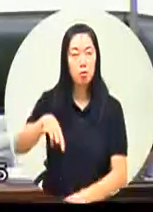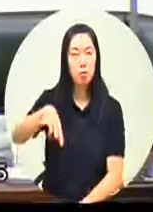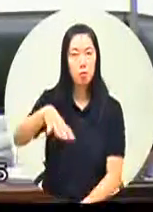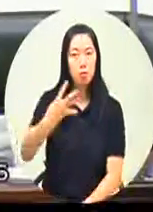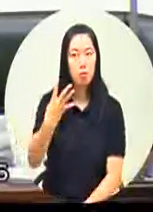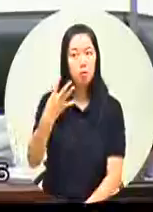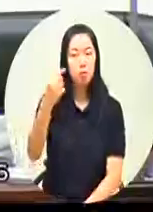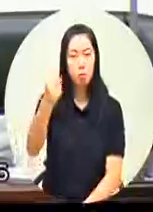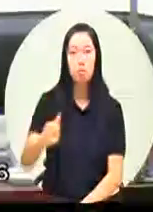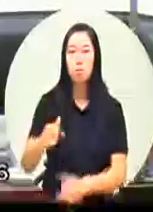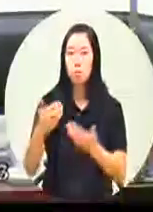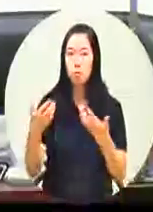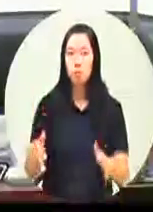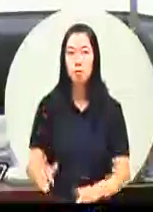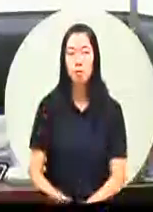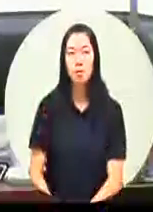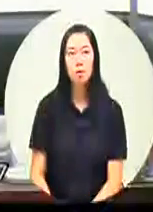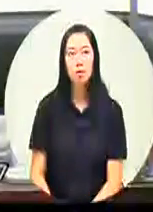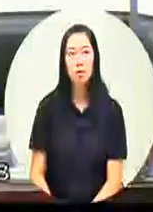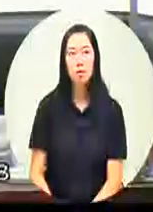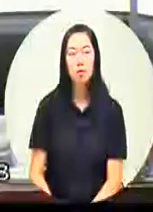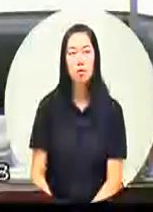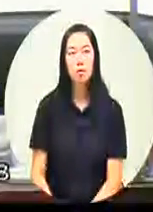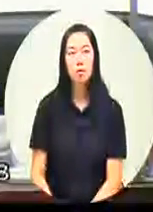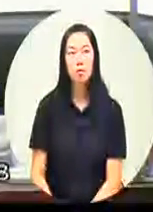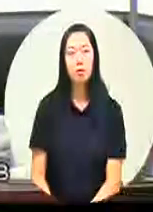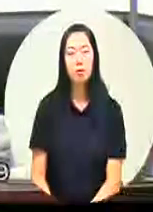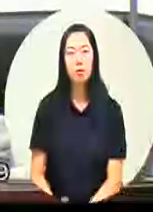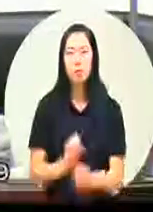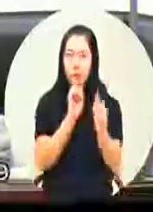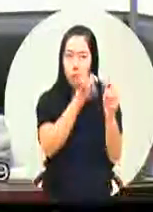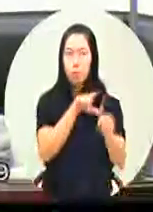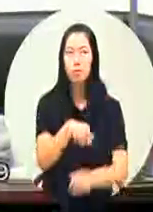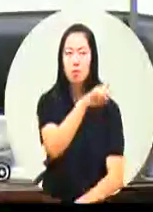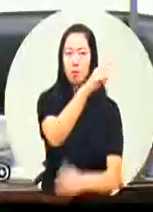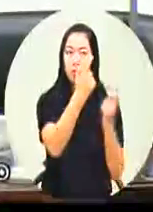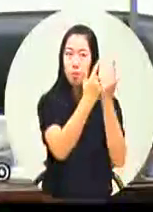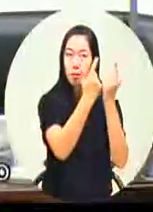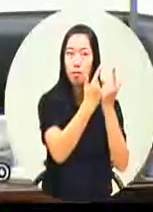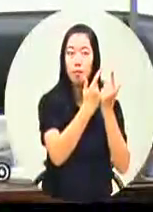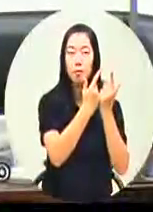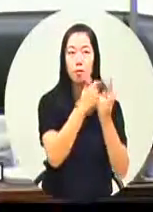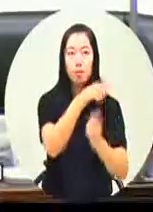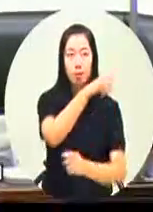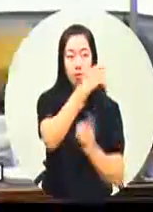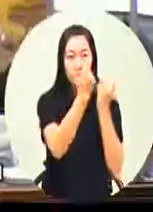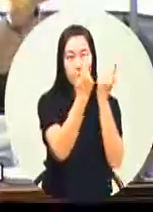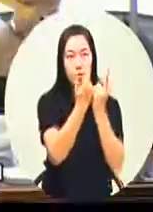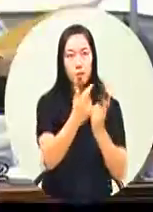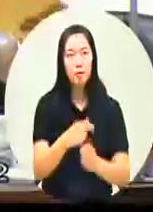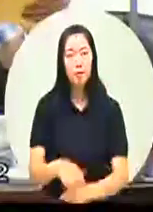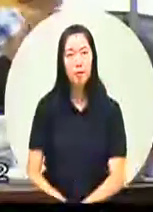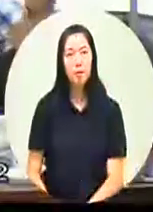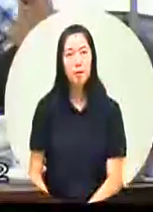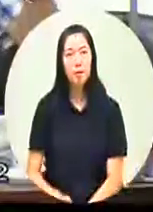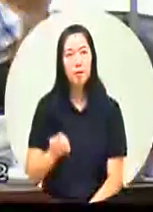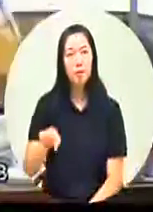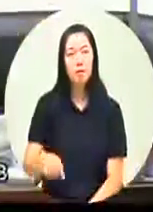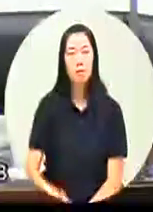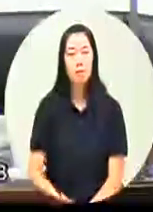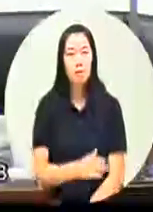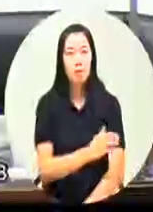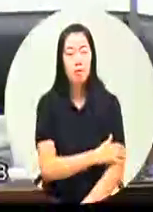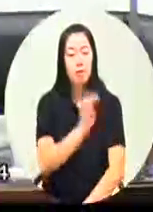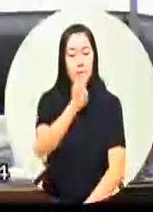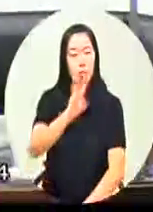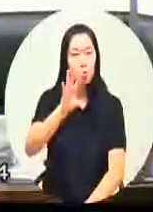400多亿。 哦，400多亿啊！啊，你就好好，我想叫台北市哈，在我们陈水扁总统